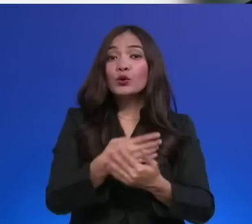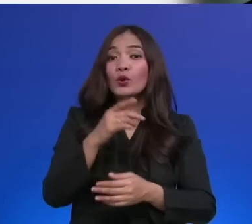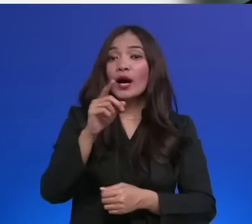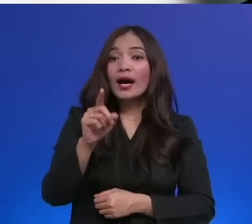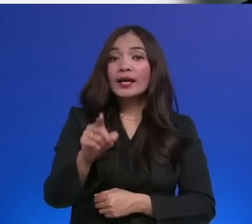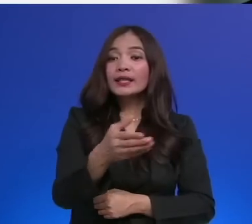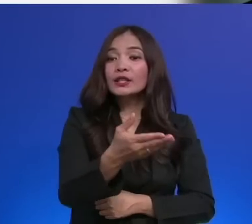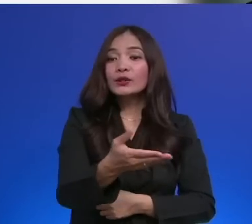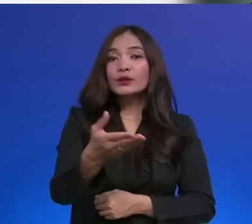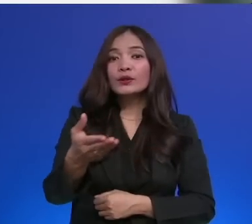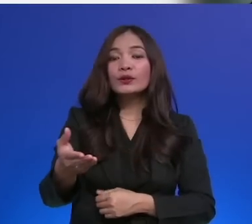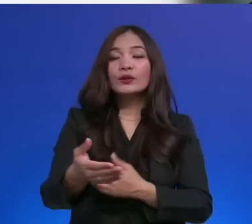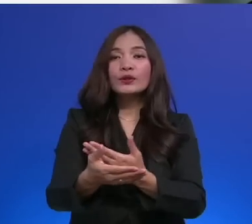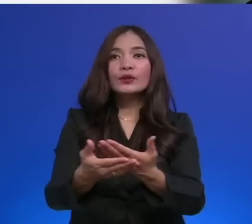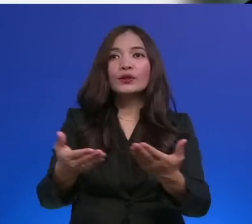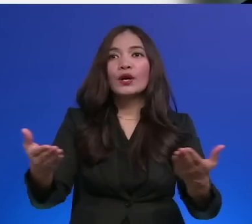semua itu,